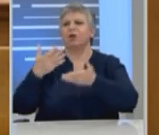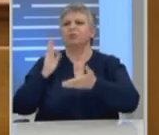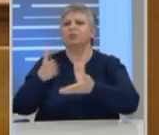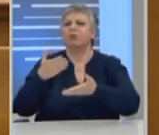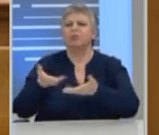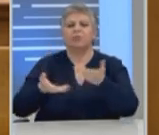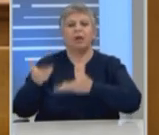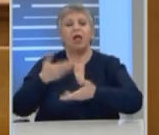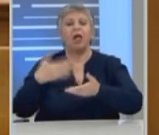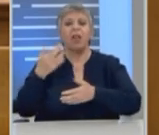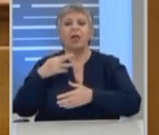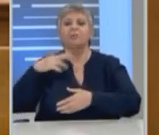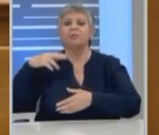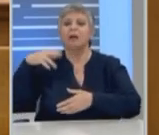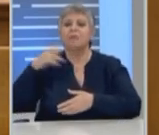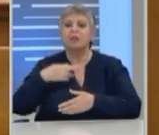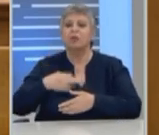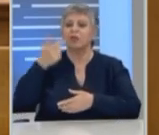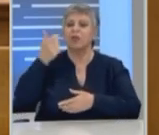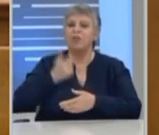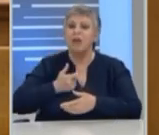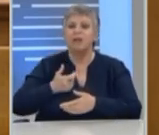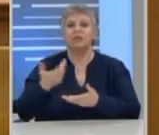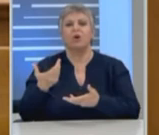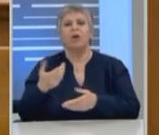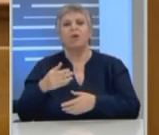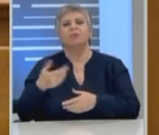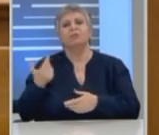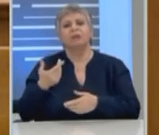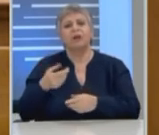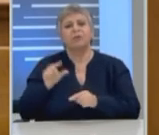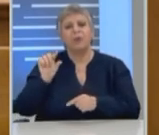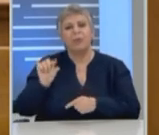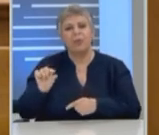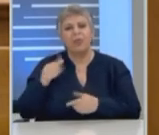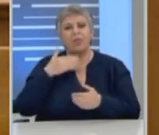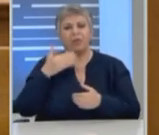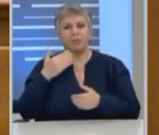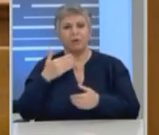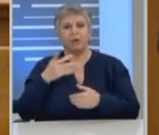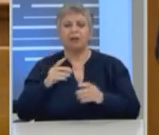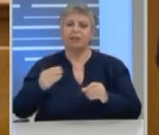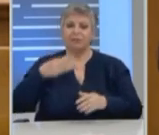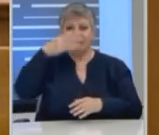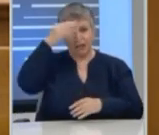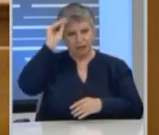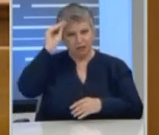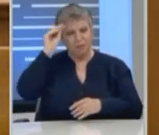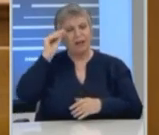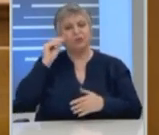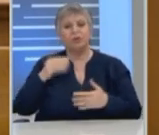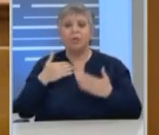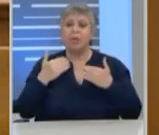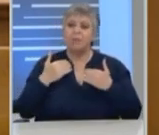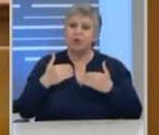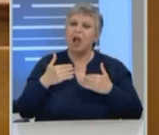καλά επιτόκια, γιατί ο Τσίπρας δεν είναι τόσο φιλικός στους δανειστές, αλλά με εσάς θα έχει καλύτερα. Αυτό είπατε. Αλλά έξω, αλλά μέσα. Εγώ λέω τα